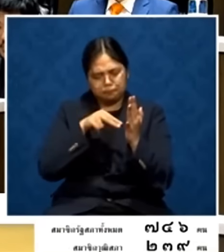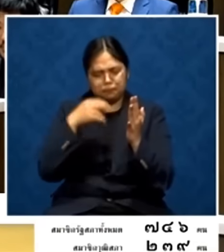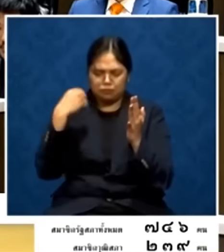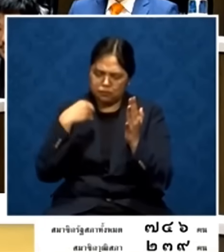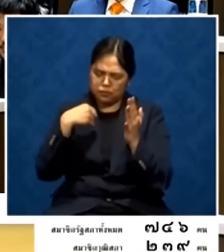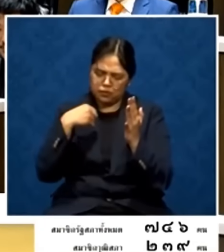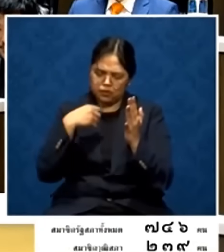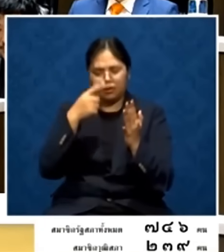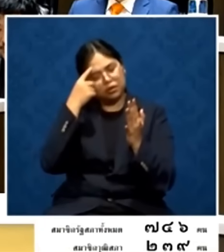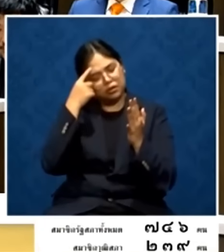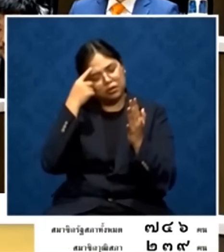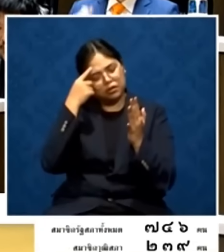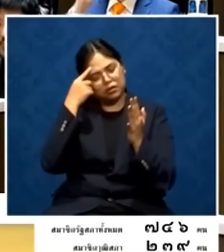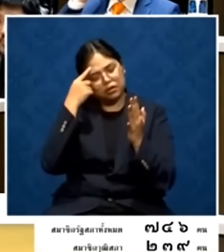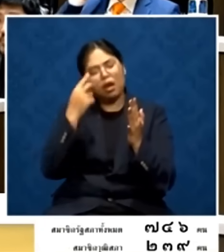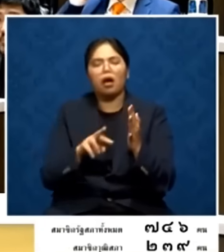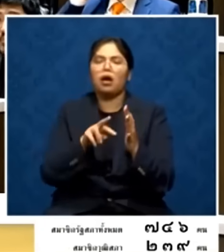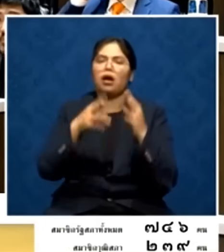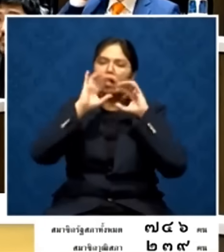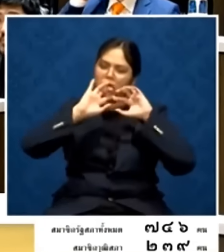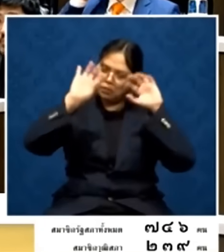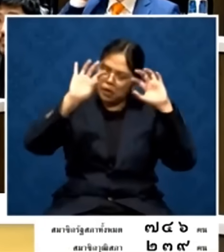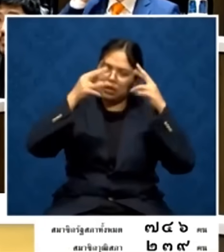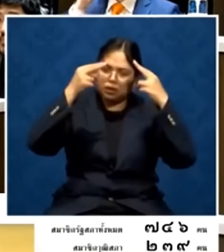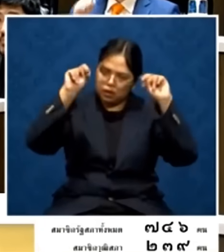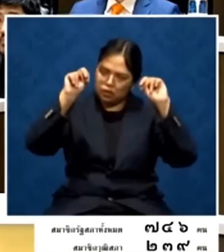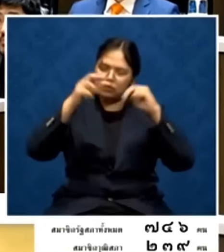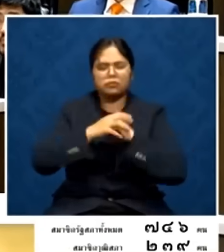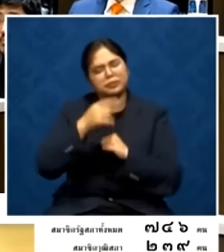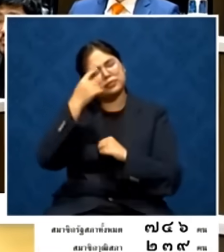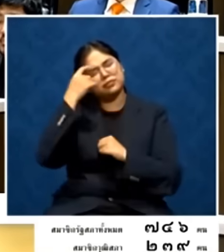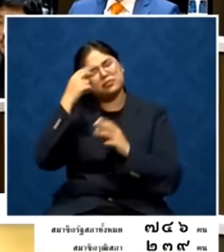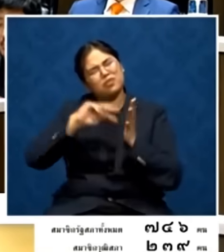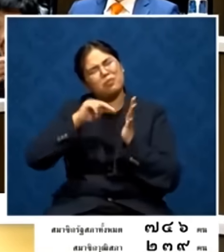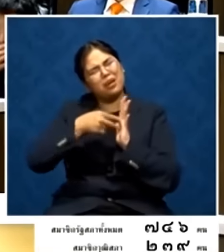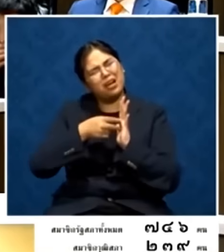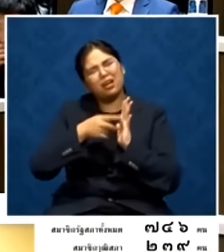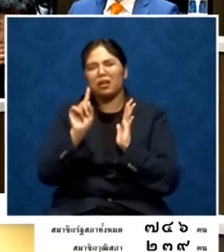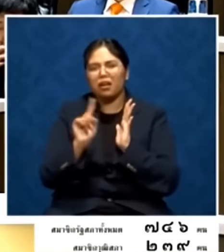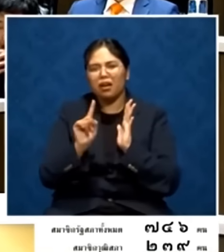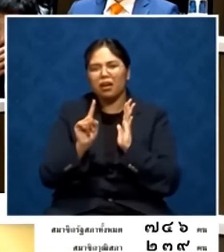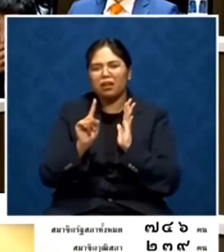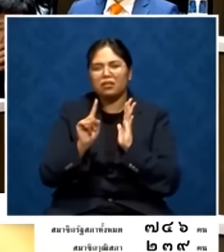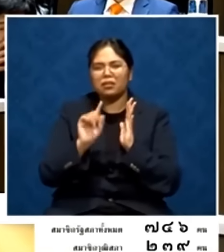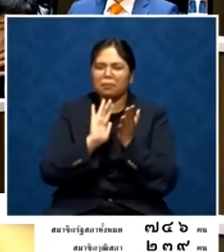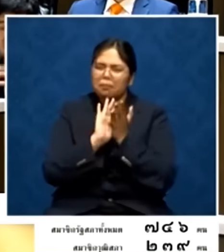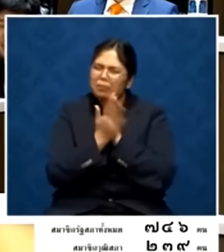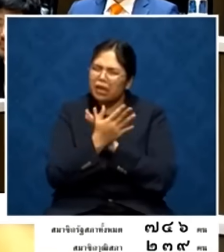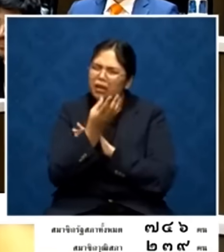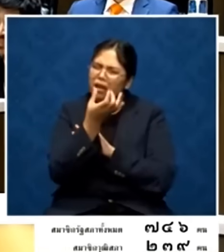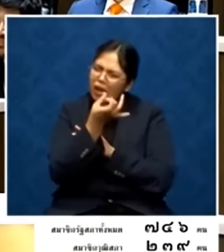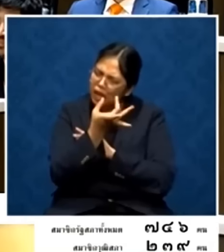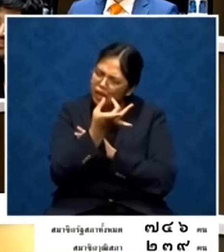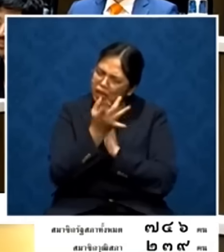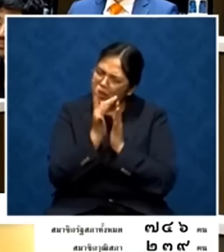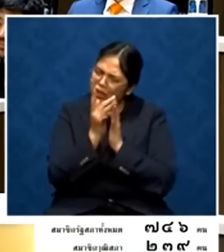บพิทักษ์บ้านพิทักษ์เมืองอย่างที่เป็นกูละเป็นงงมันจะอะไรนักหนาสารส้ม